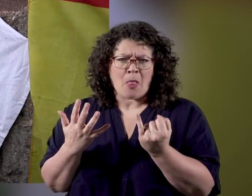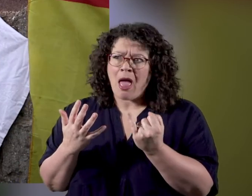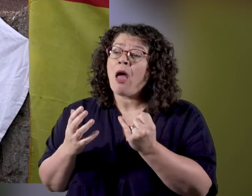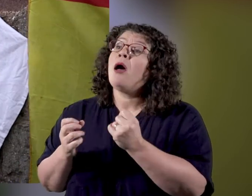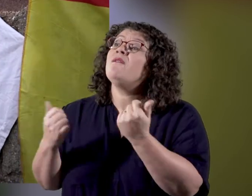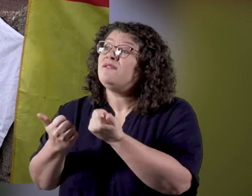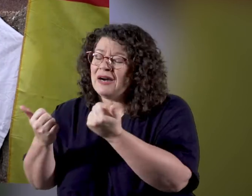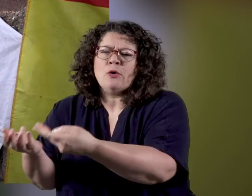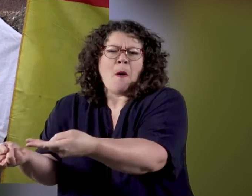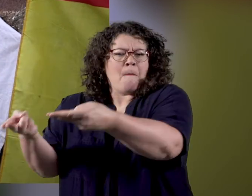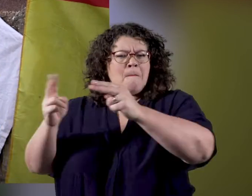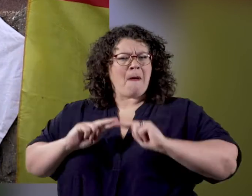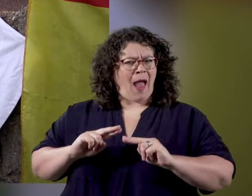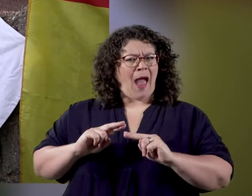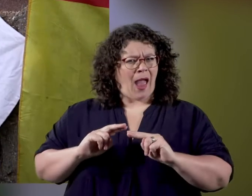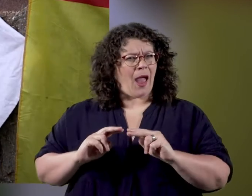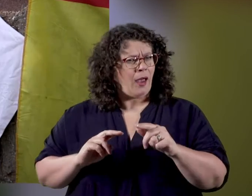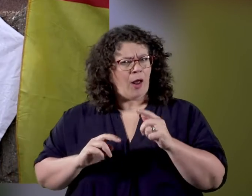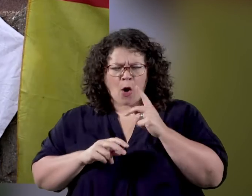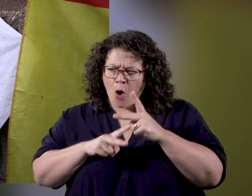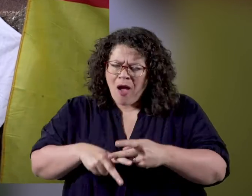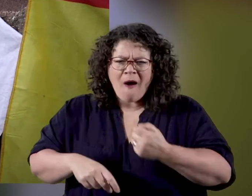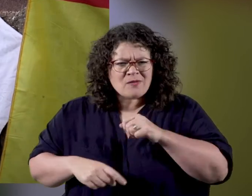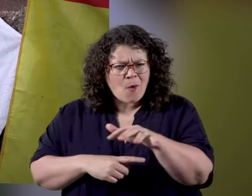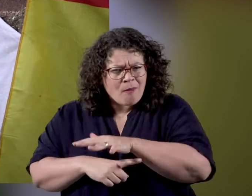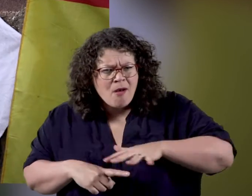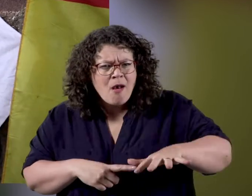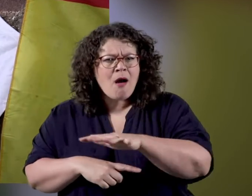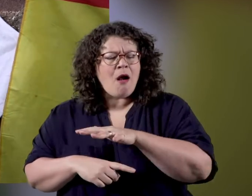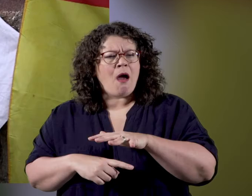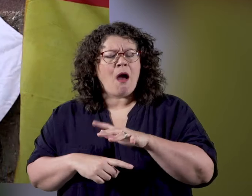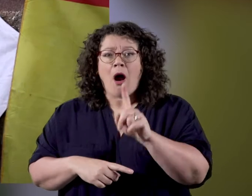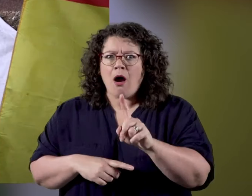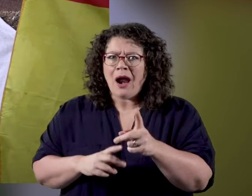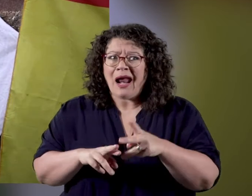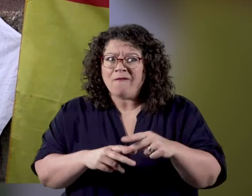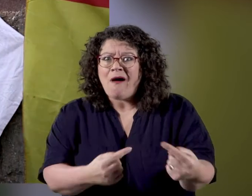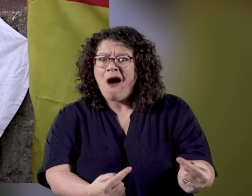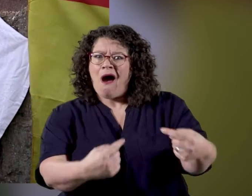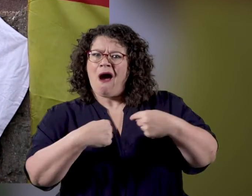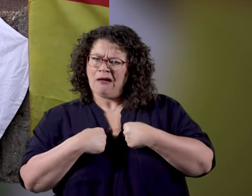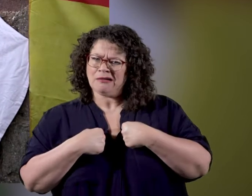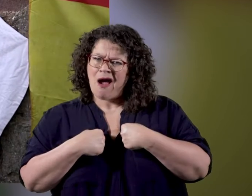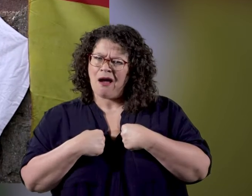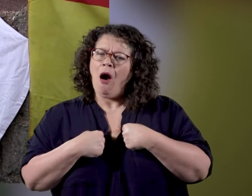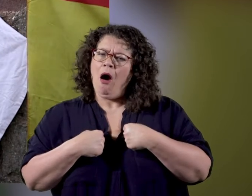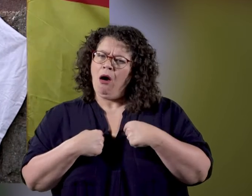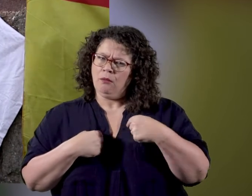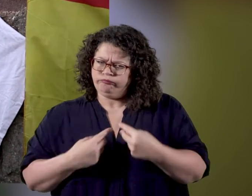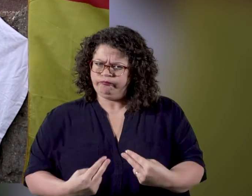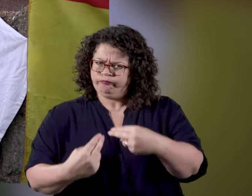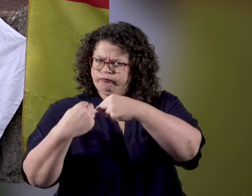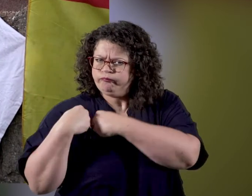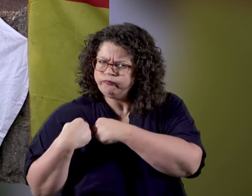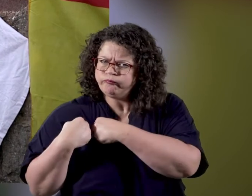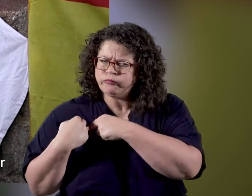cawn ddychwelyd adref am hoi ac i drin y tir am weddill y flwyddyn. Oni bai bod ymysodiad ar ein broedd wrth